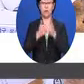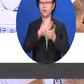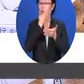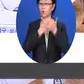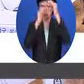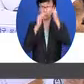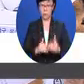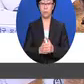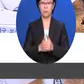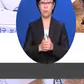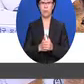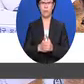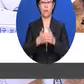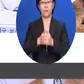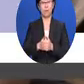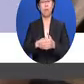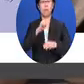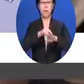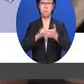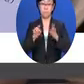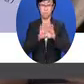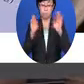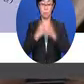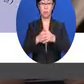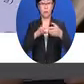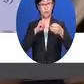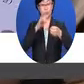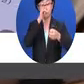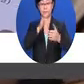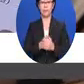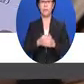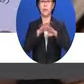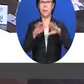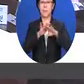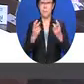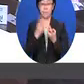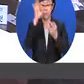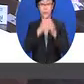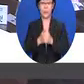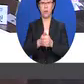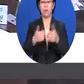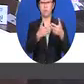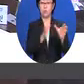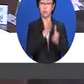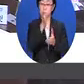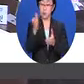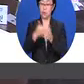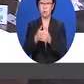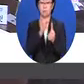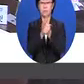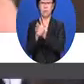현안 사항에 대해 격이 없는 토론을 벌여 해결 방안을 찾고 있습니다. 주관 부서와 관련 부서의